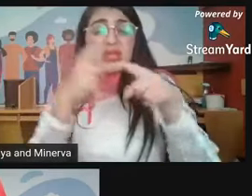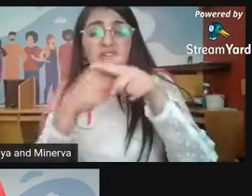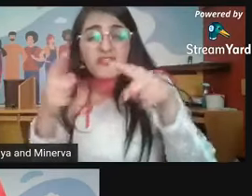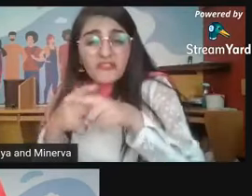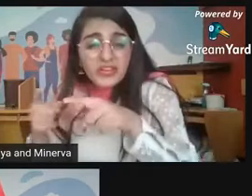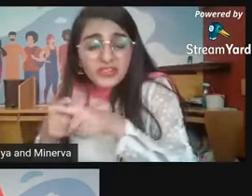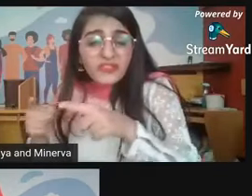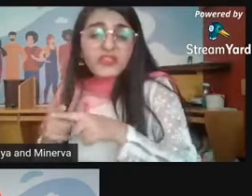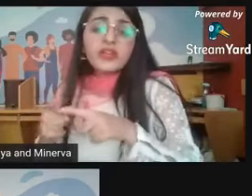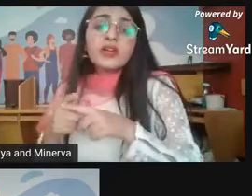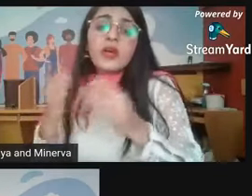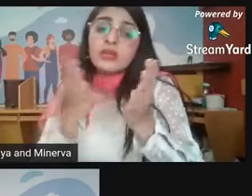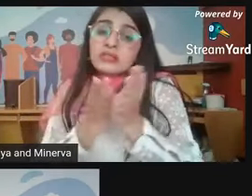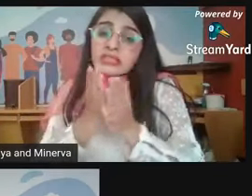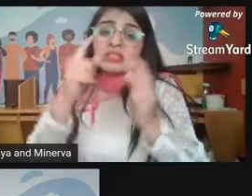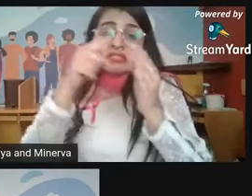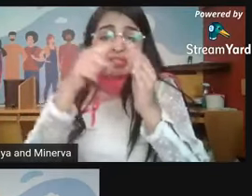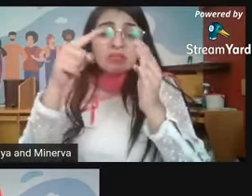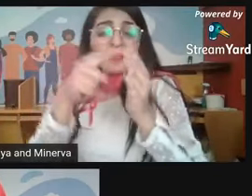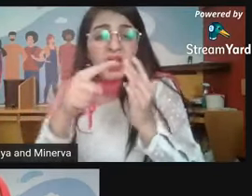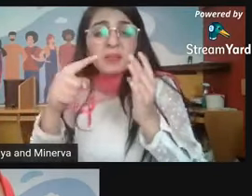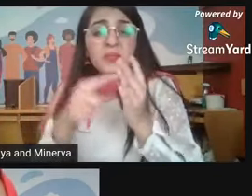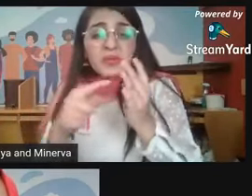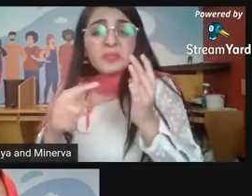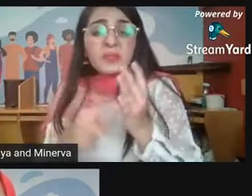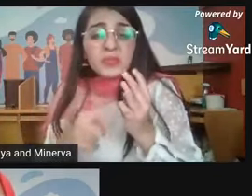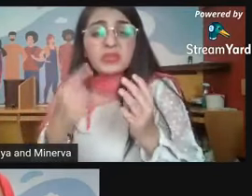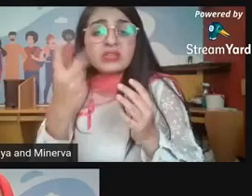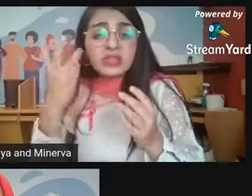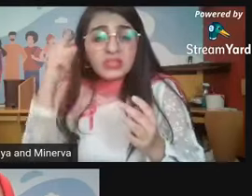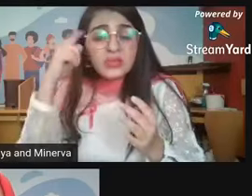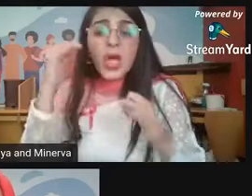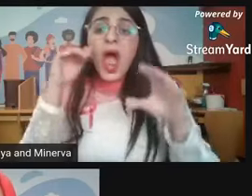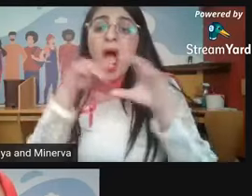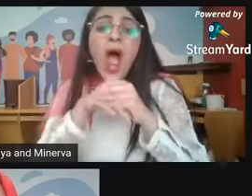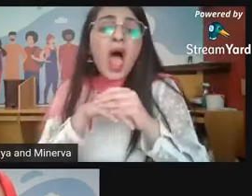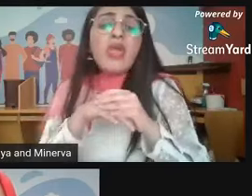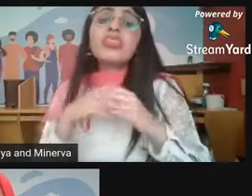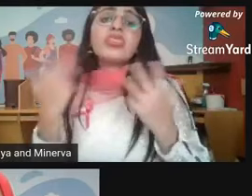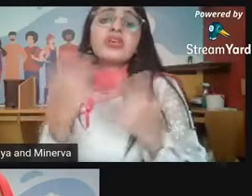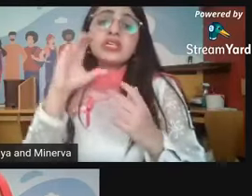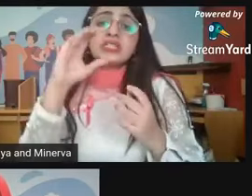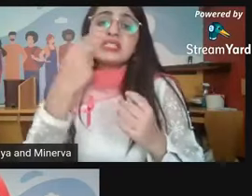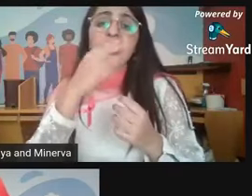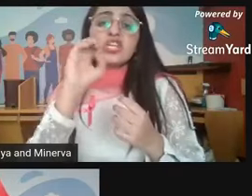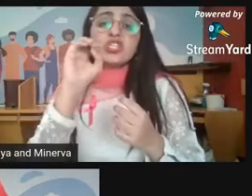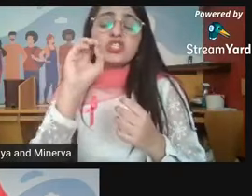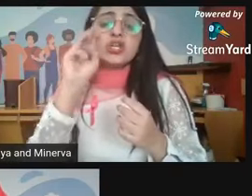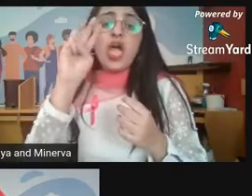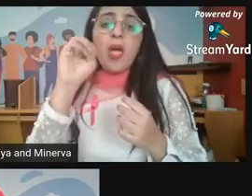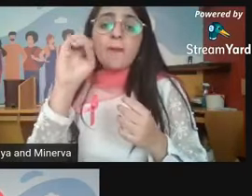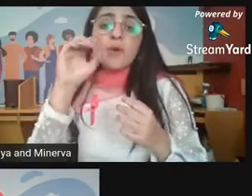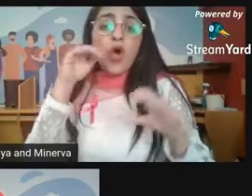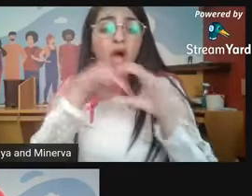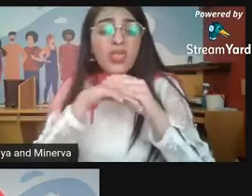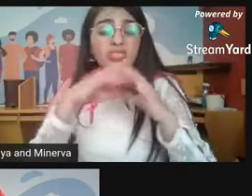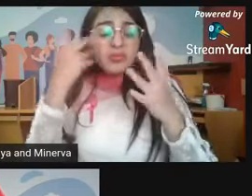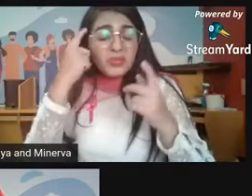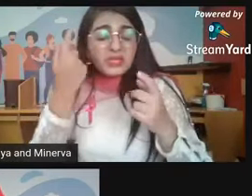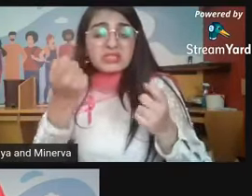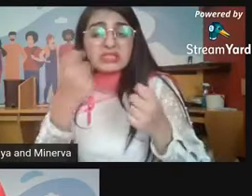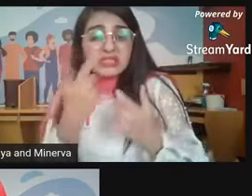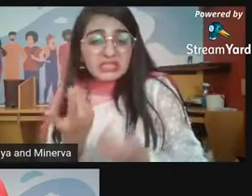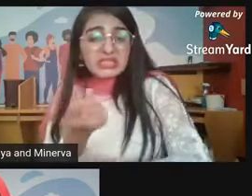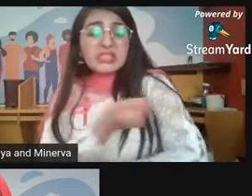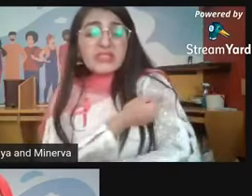रेडियोथेरेपी. इट्स अ सीरीज ऑफ स्टेप्स और कीमोथेरेपी भी एक इटसेल्फ एक पूरा एक बहुत ही ट्रॉमेटिक सा ट्रीटमेंट है